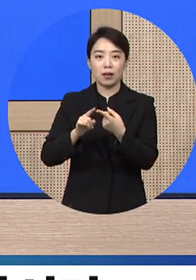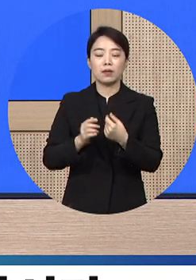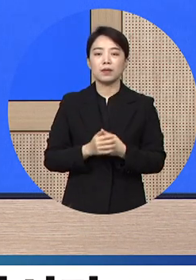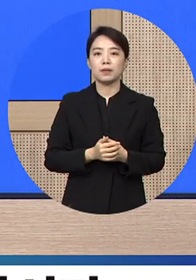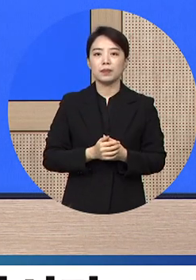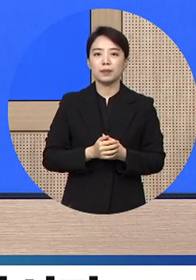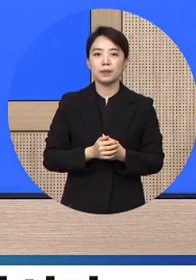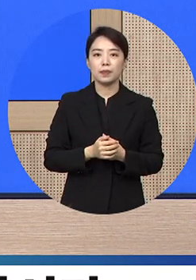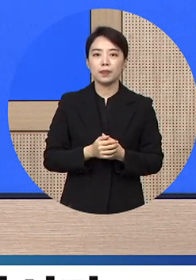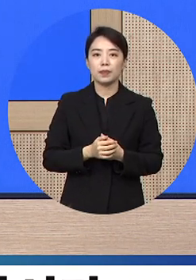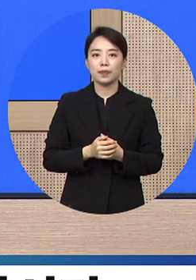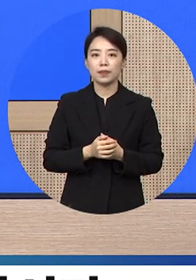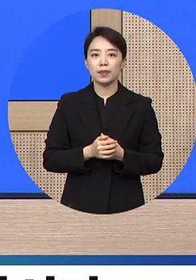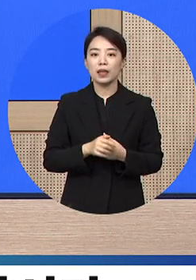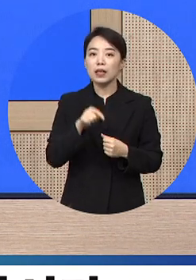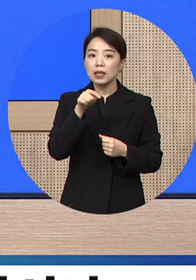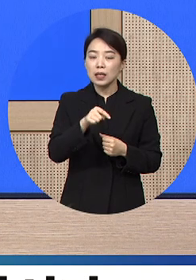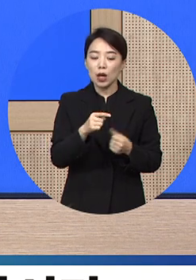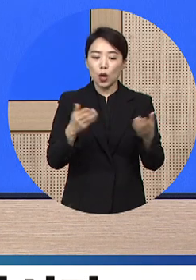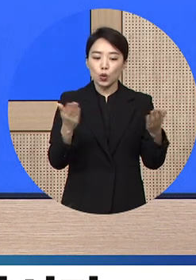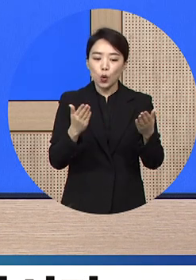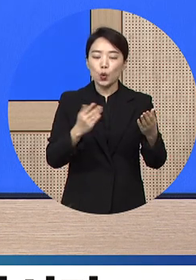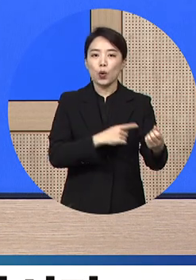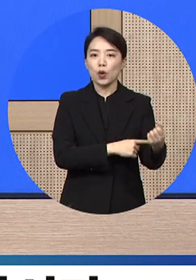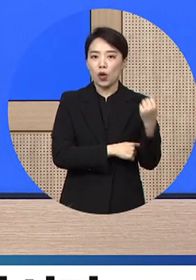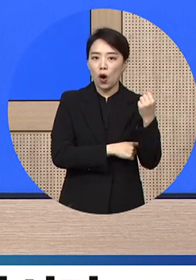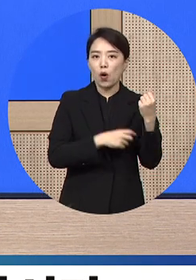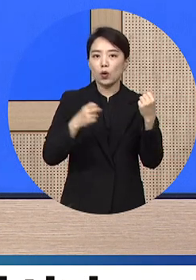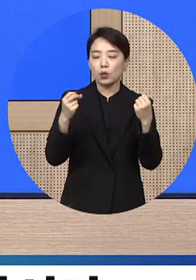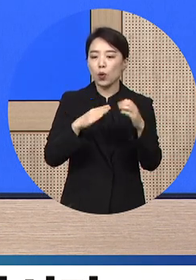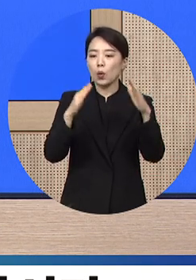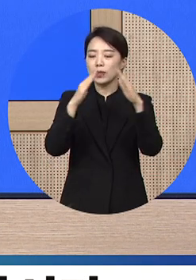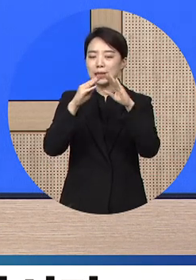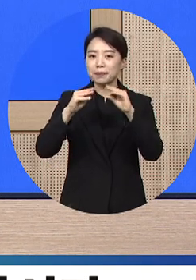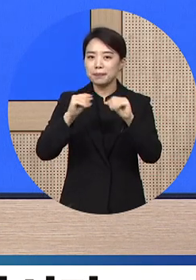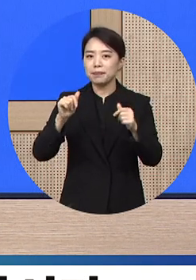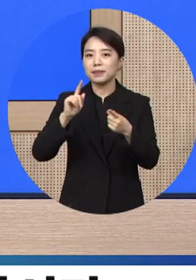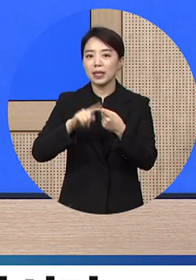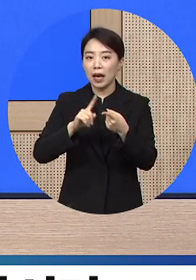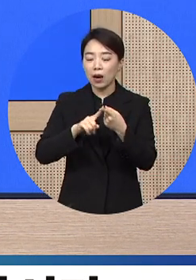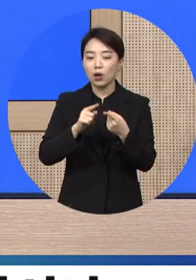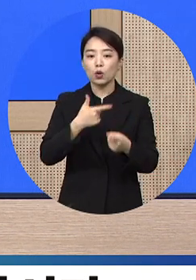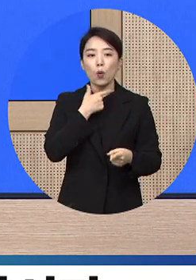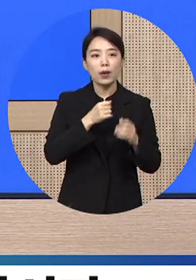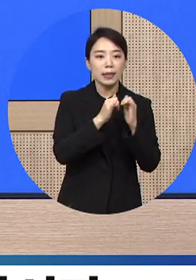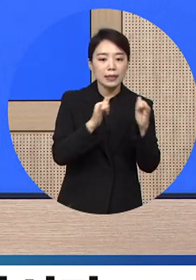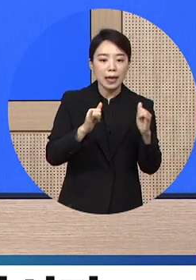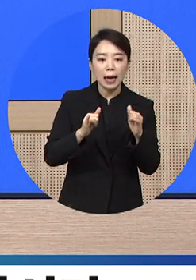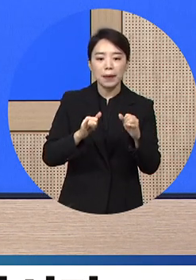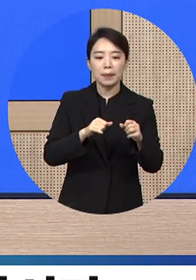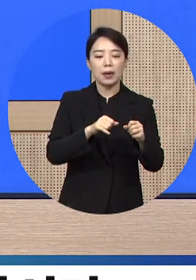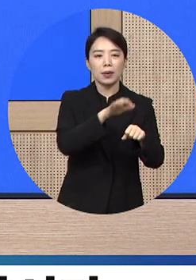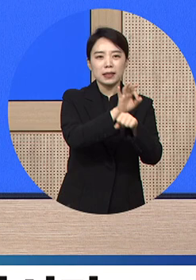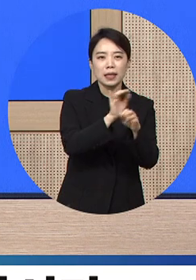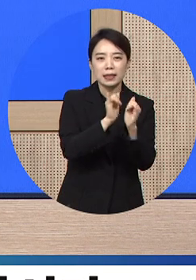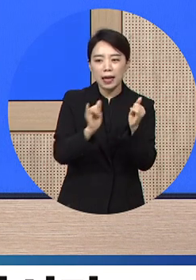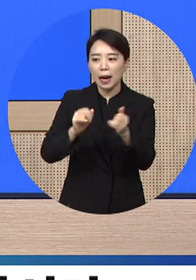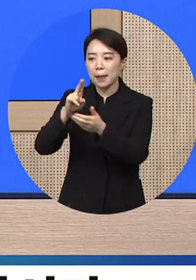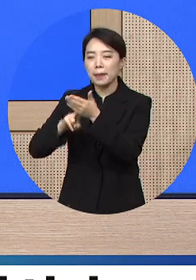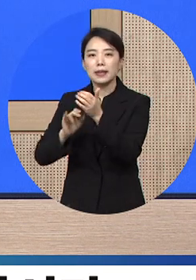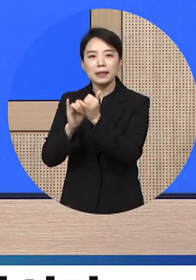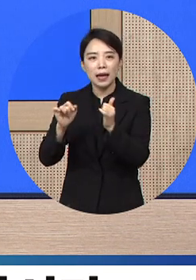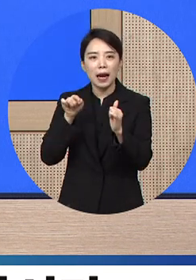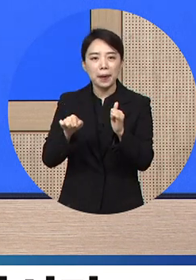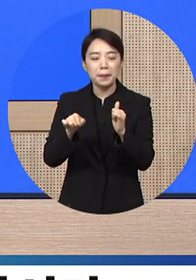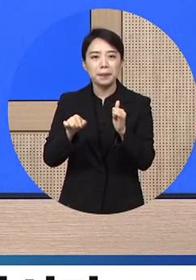같은 노동력이나 부동산은 공급과 공급 측면에서 상당히